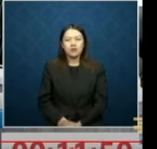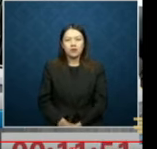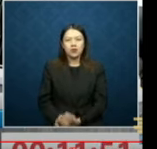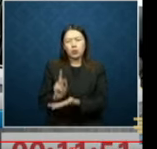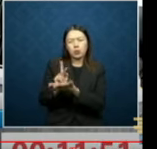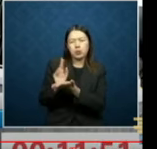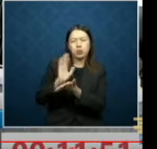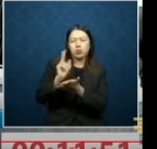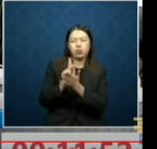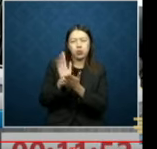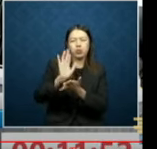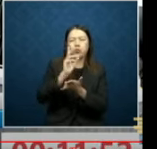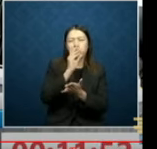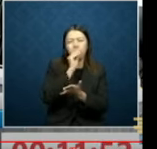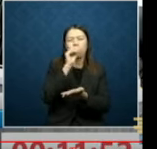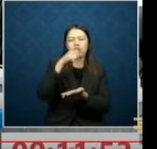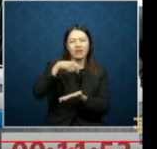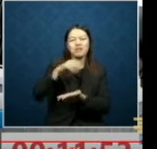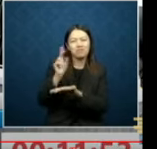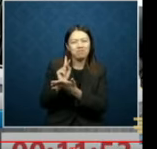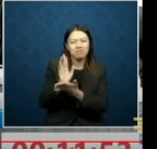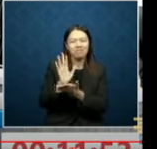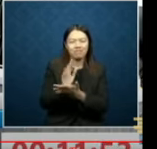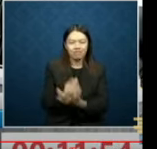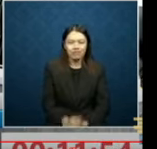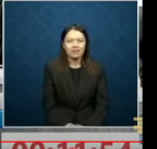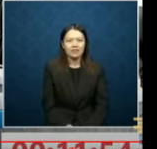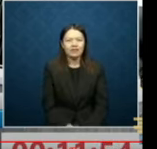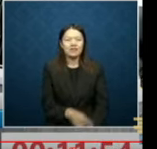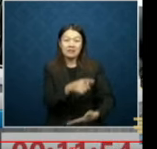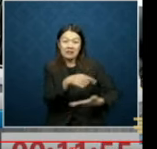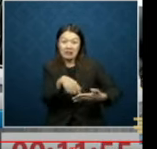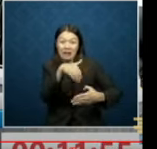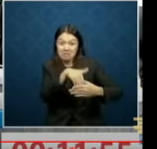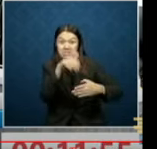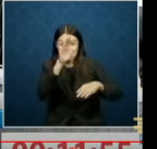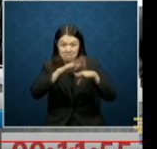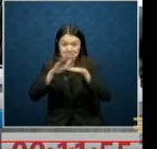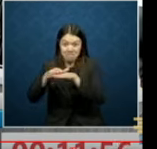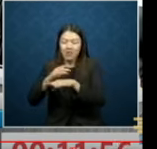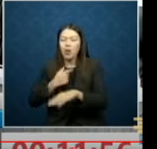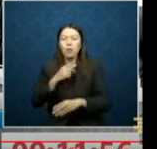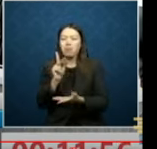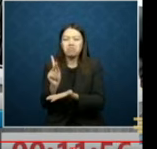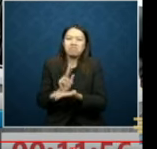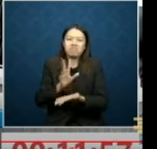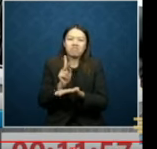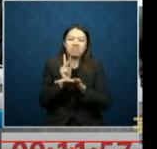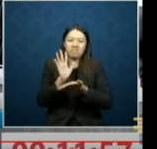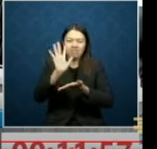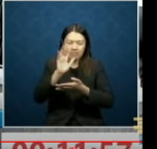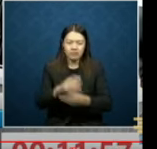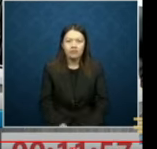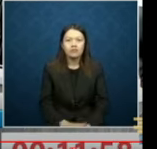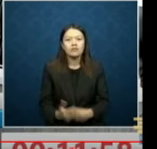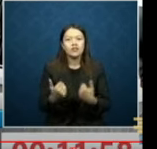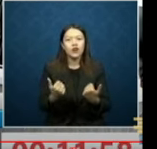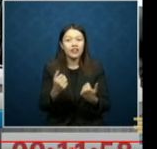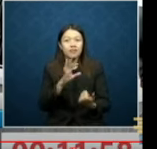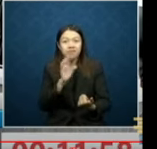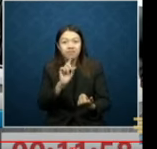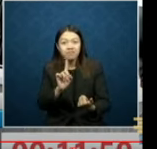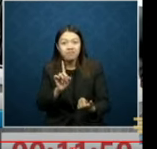ไม่กู้แล้วก็ไม่กู้หาเสียงแล้วก็ไปออกวิทยุโทรทัศน์ว่าผมไม่กู้แต่ตอนนี้เป็นไง